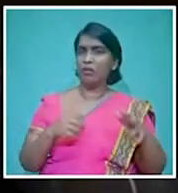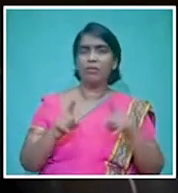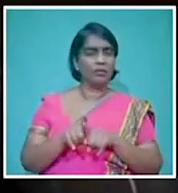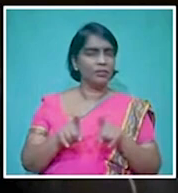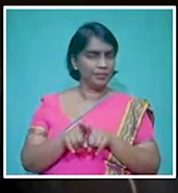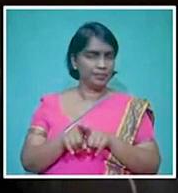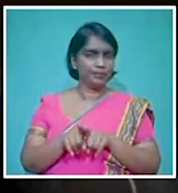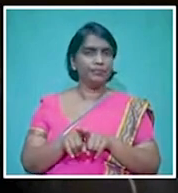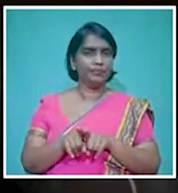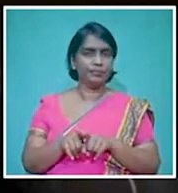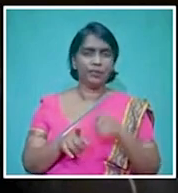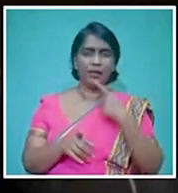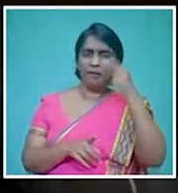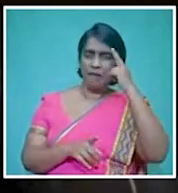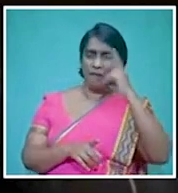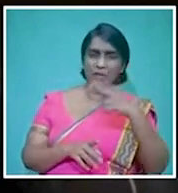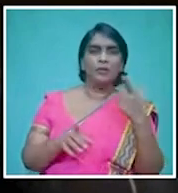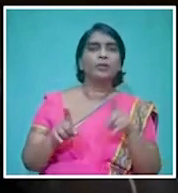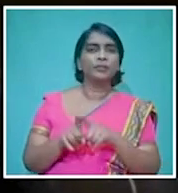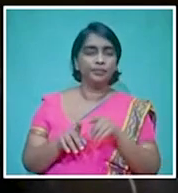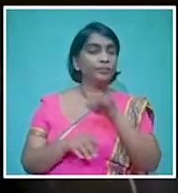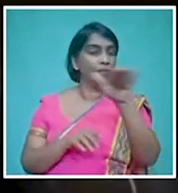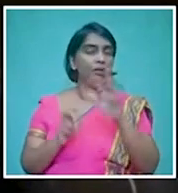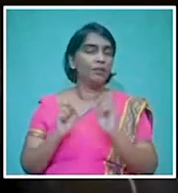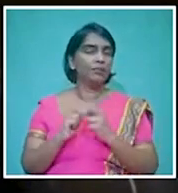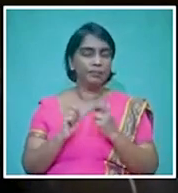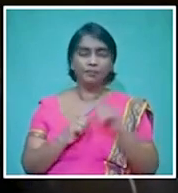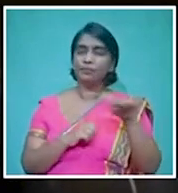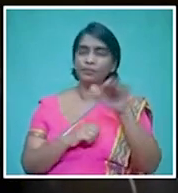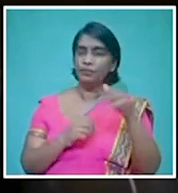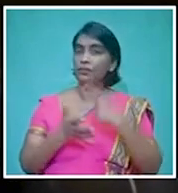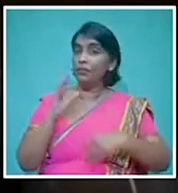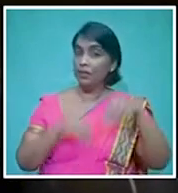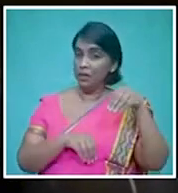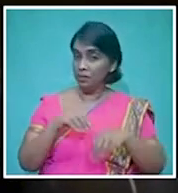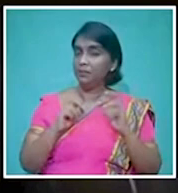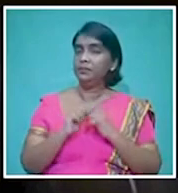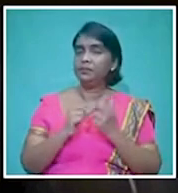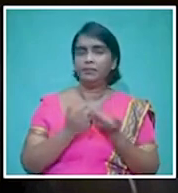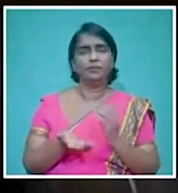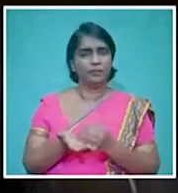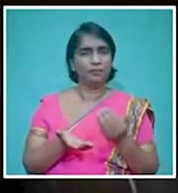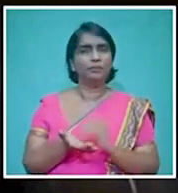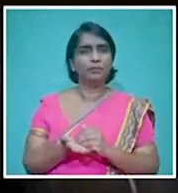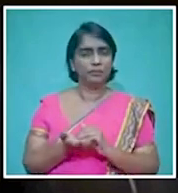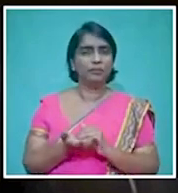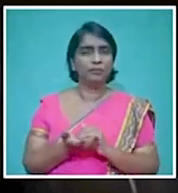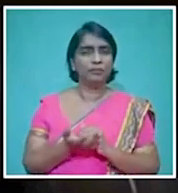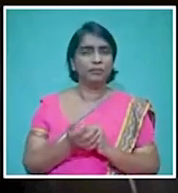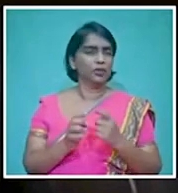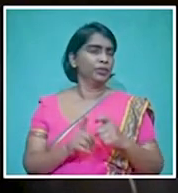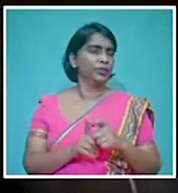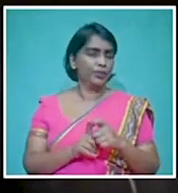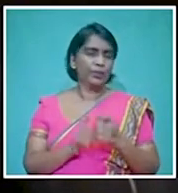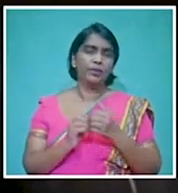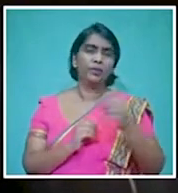ඇතිවලා තියෙන අවිශ්වාසය තුලින් සමාජ ගැටලු සමාජ දේශපාලන ගැටලු තවත් අන්ත